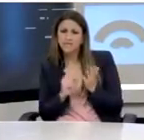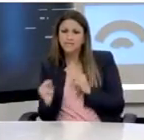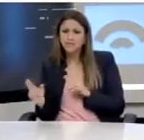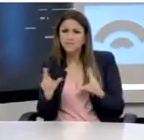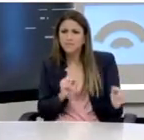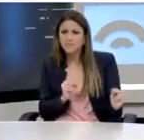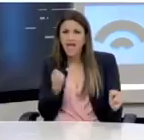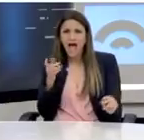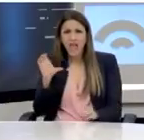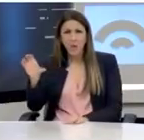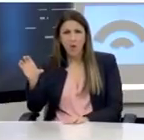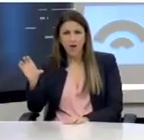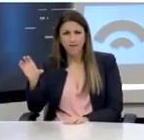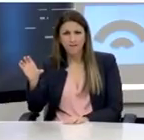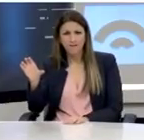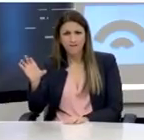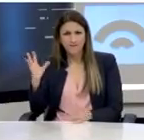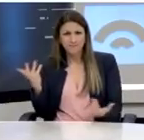ζούσαμε σε άλλη χώρα 30 χρόνια.